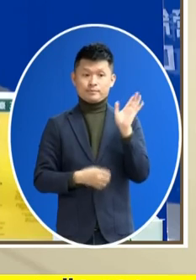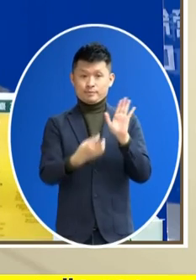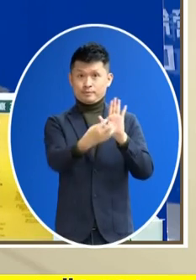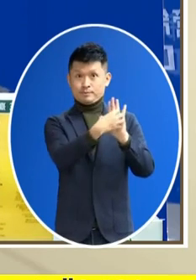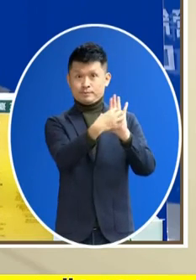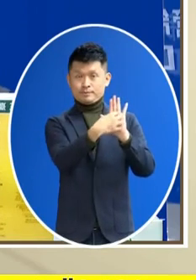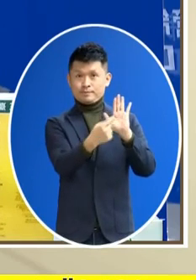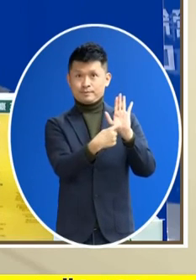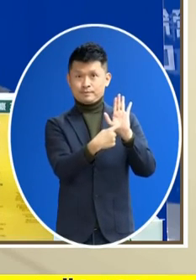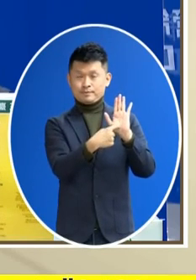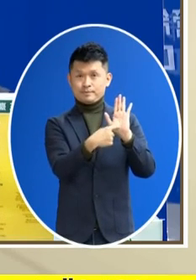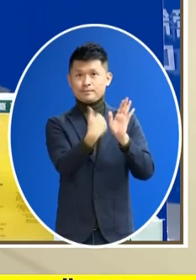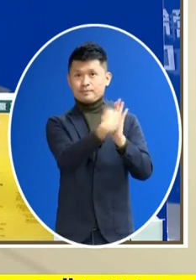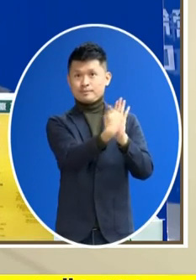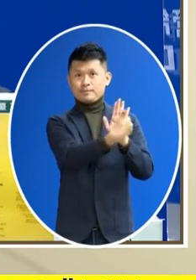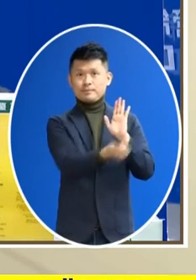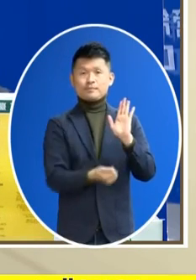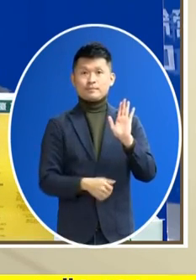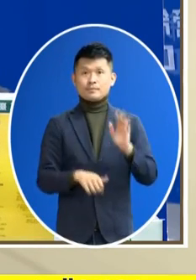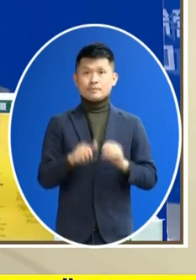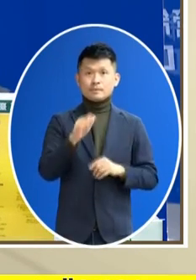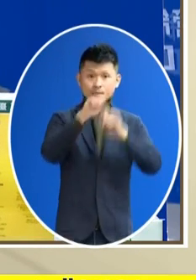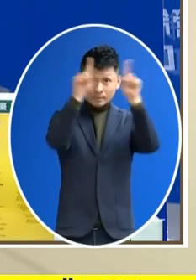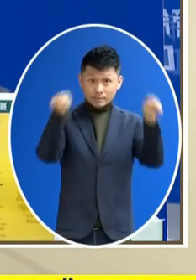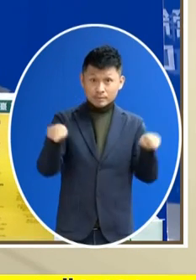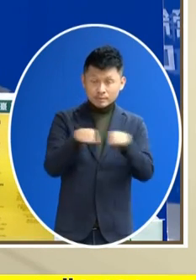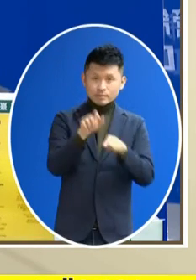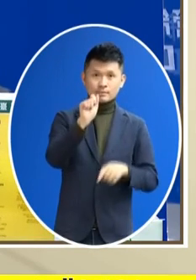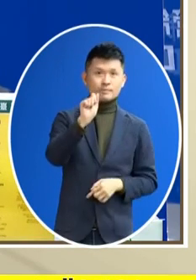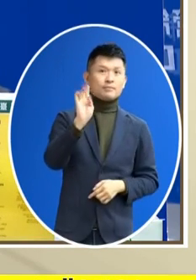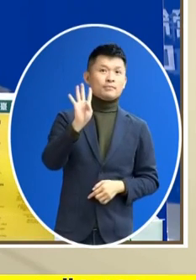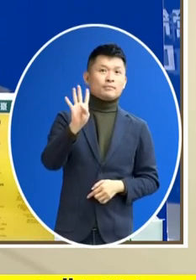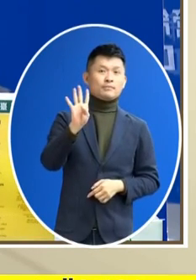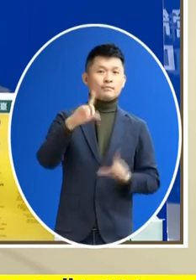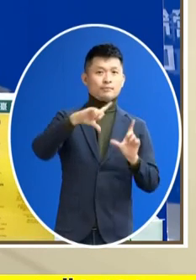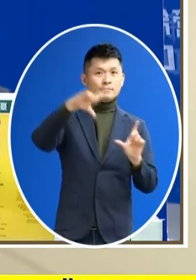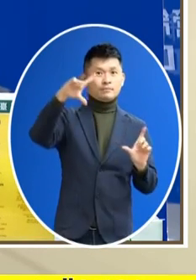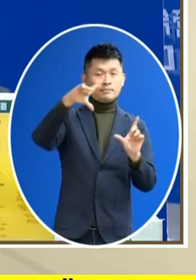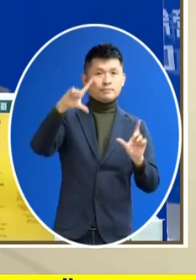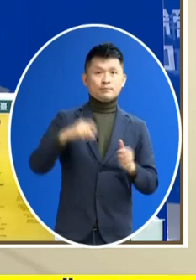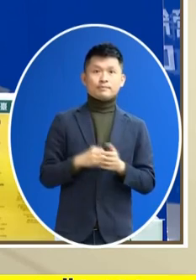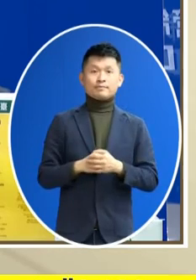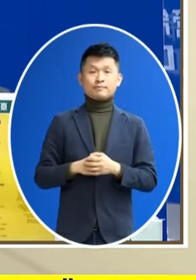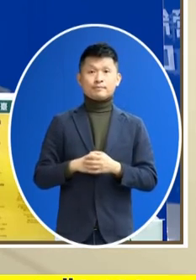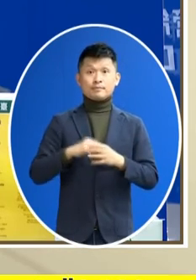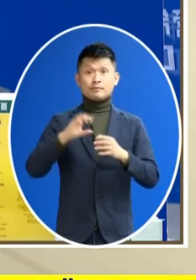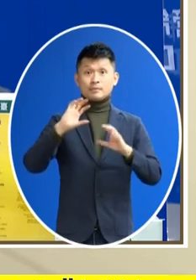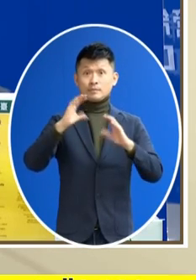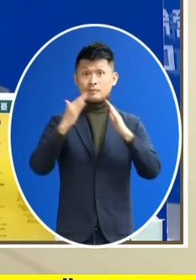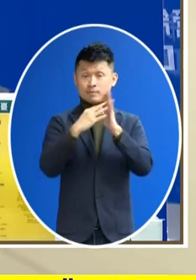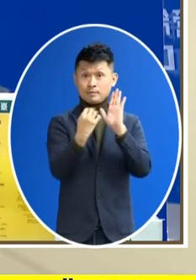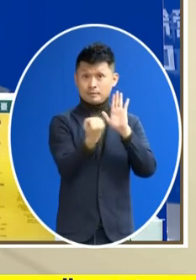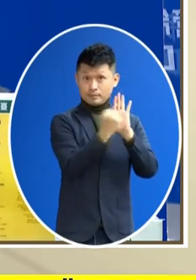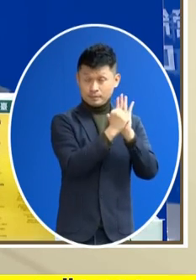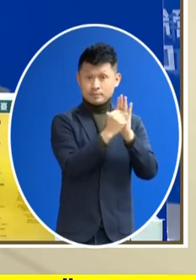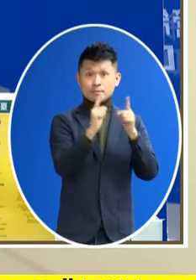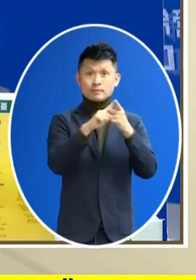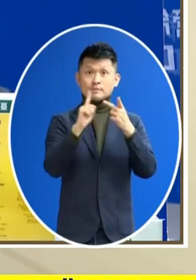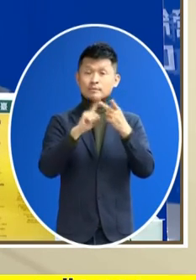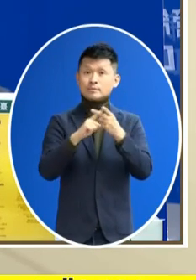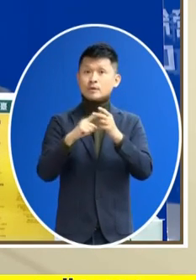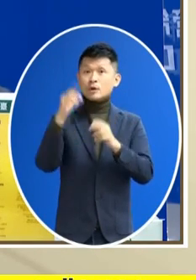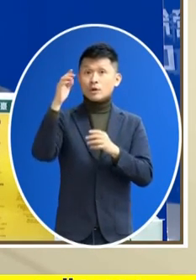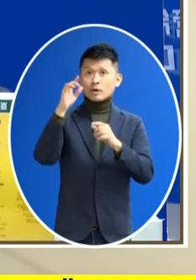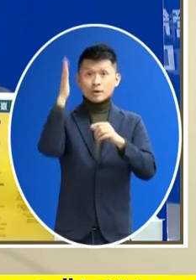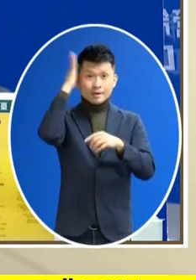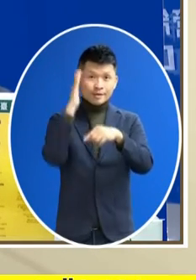在这个格式，其实是一张 A4 纸的大小，有国家的识别，有 QR code， 那有一些